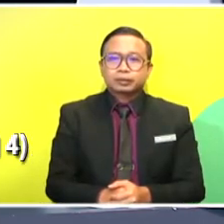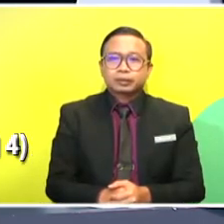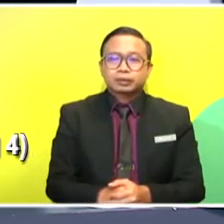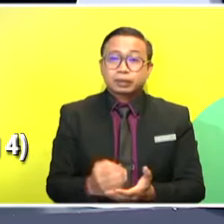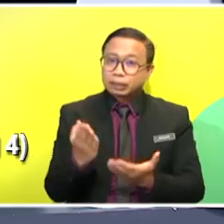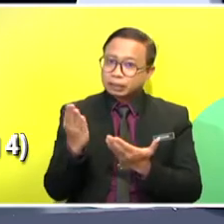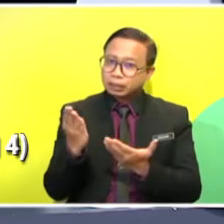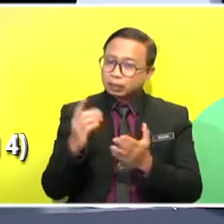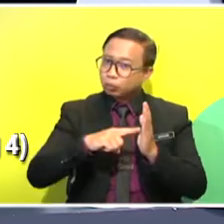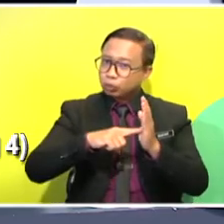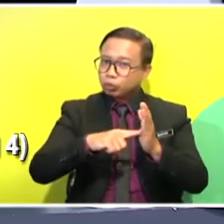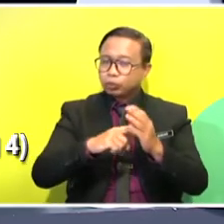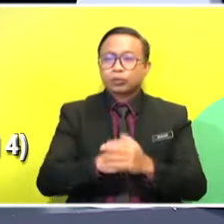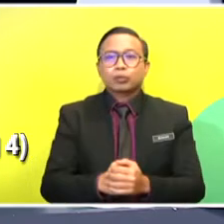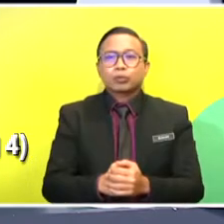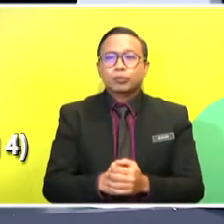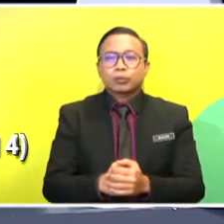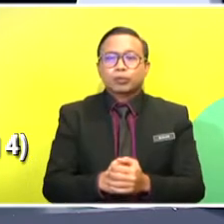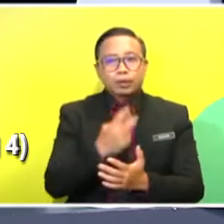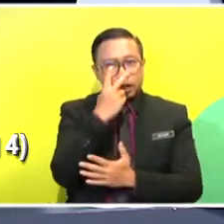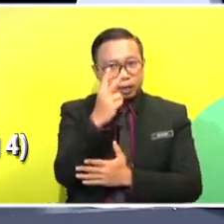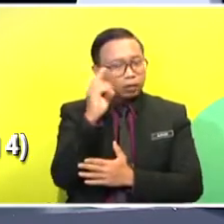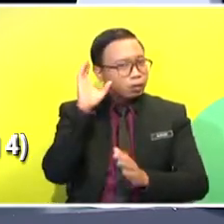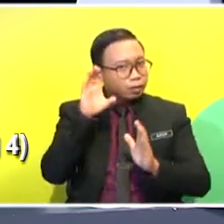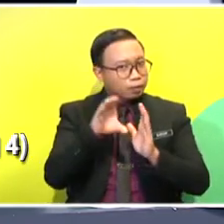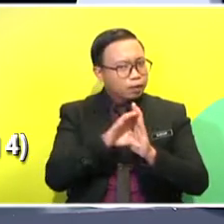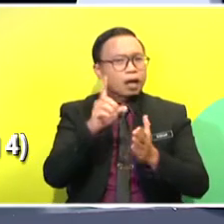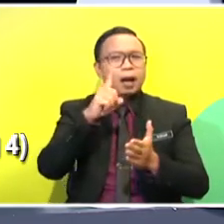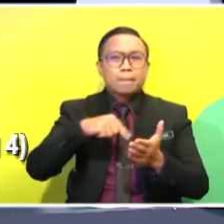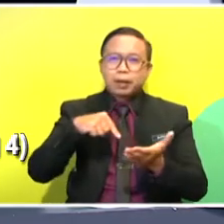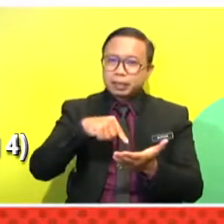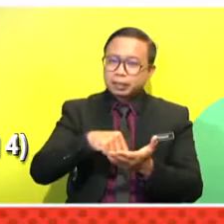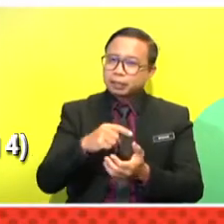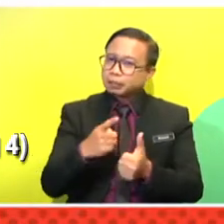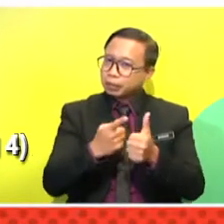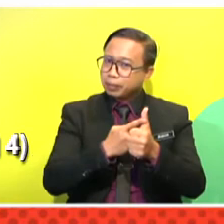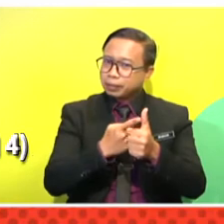yang ditunjukkan. Baik. Baik. Tengok gambar apakah ini? Yang pertama.